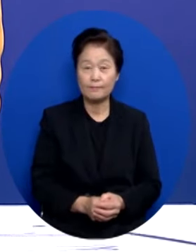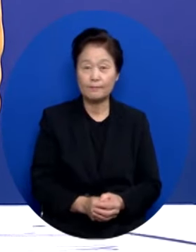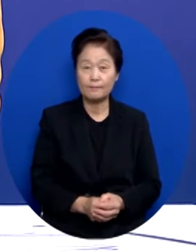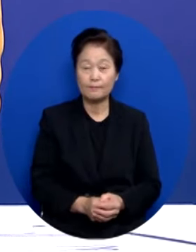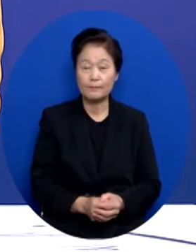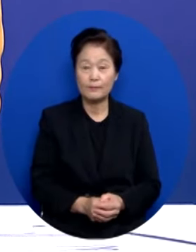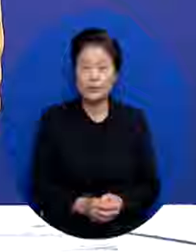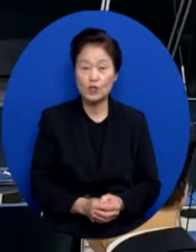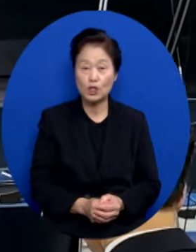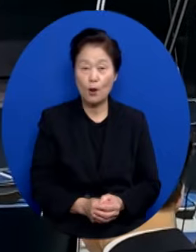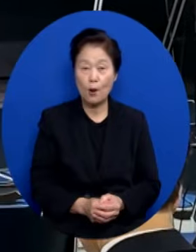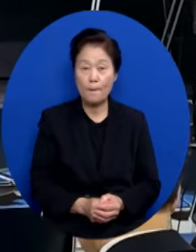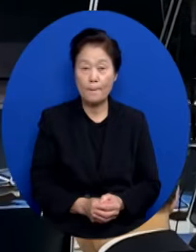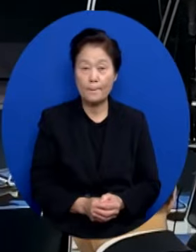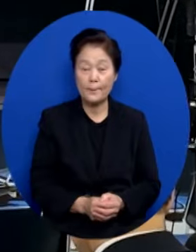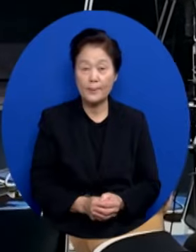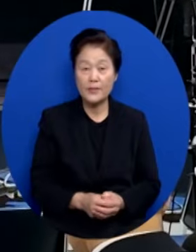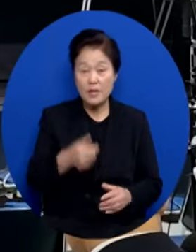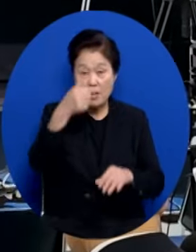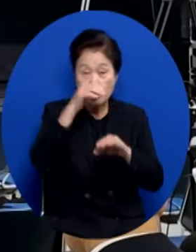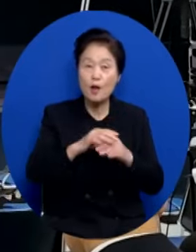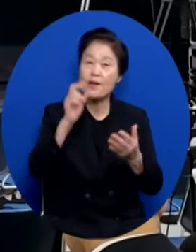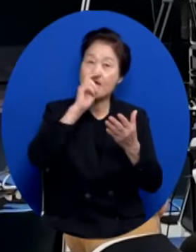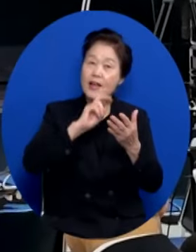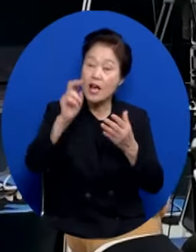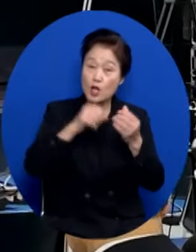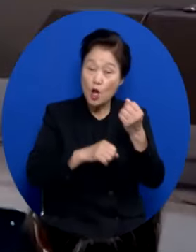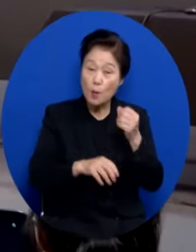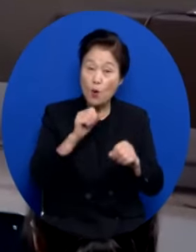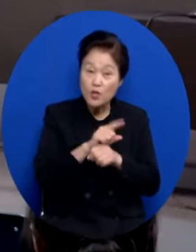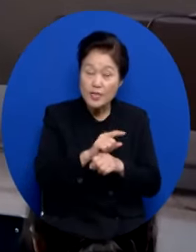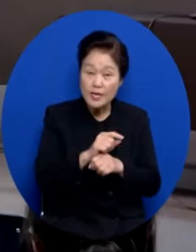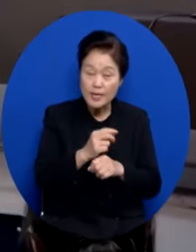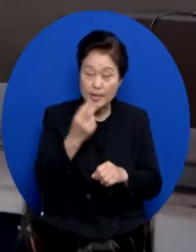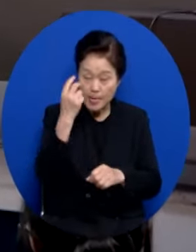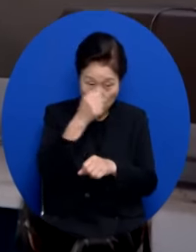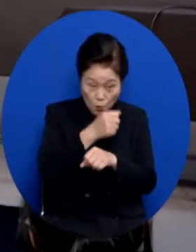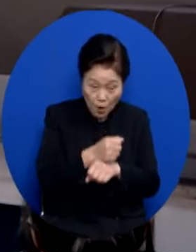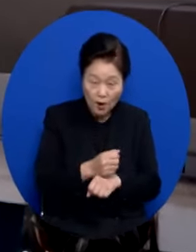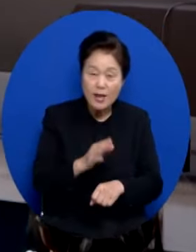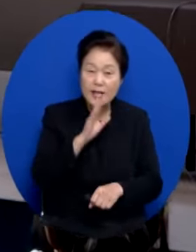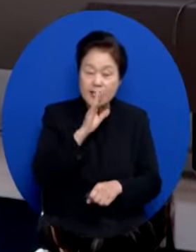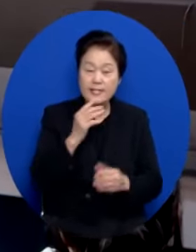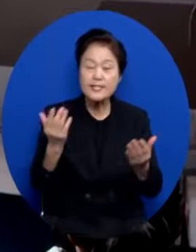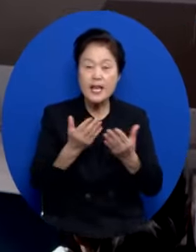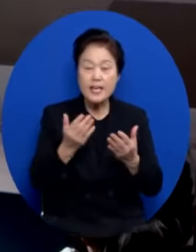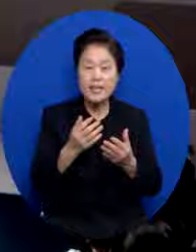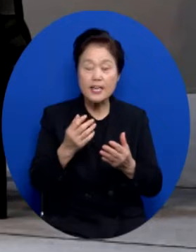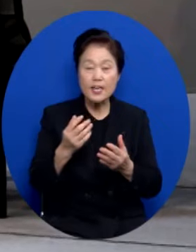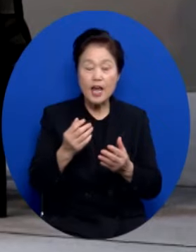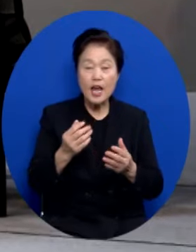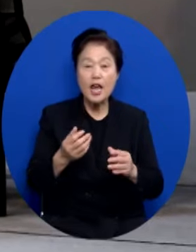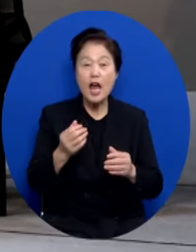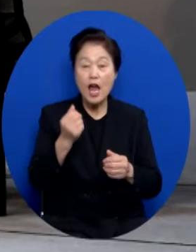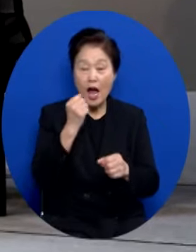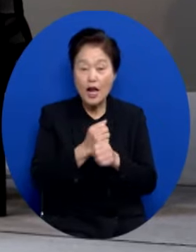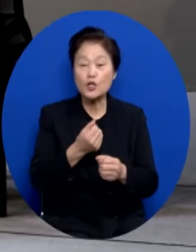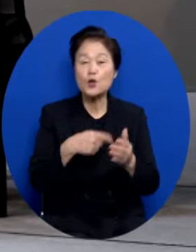다녀왔습니다. 예배 찬양의 본질을 탐구하고 실제 사역에 적용할 구체적 방안을